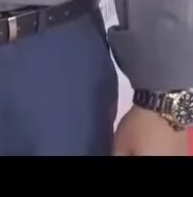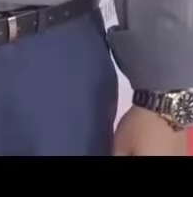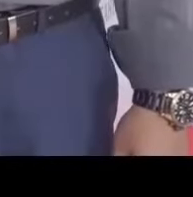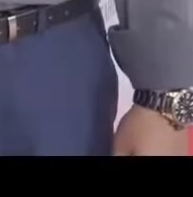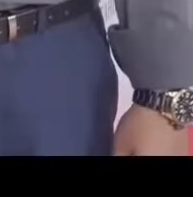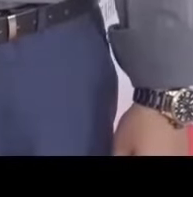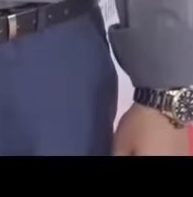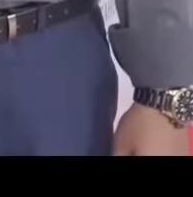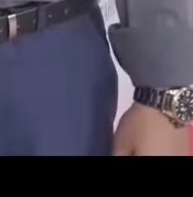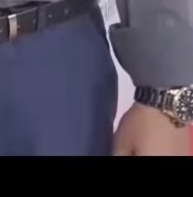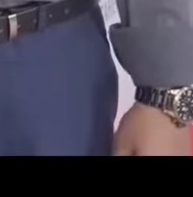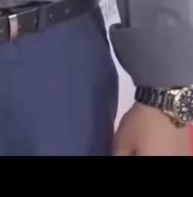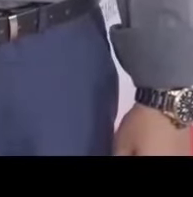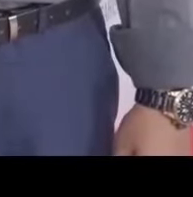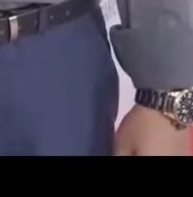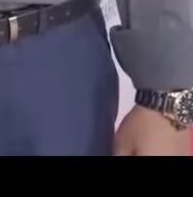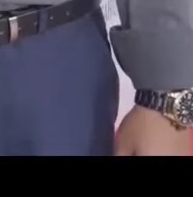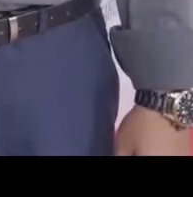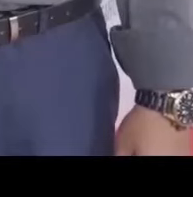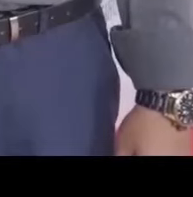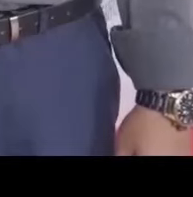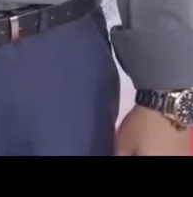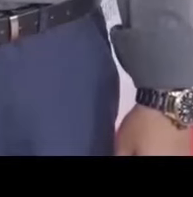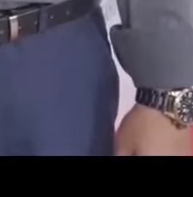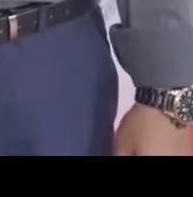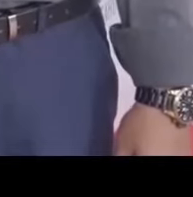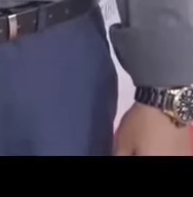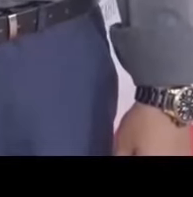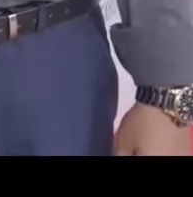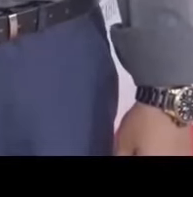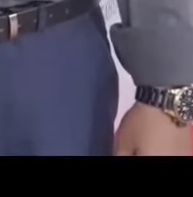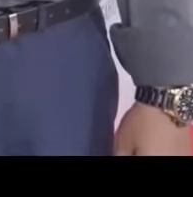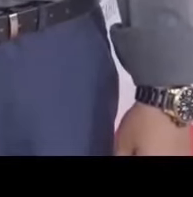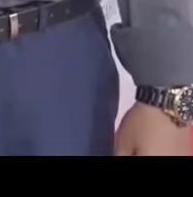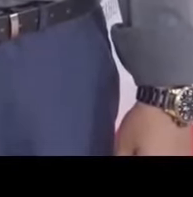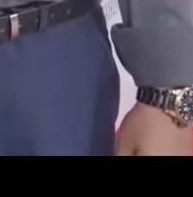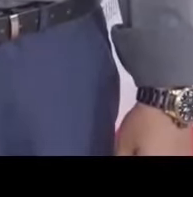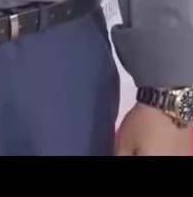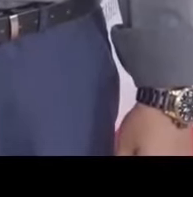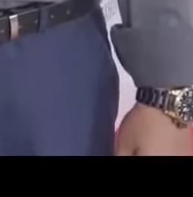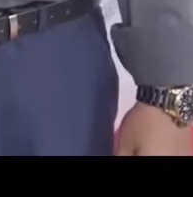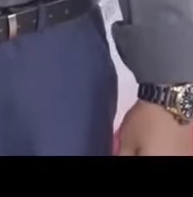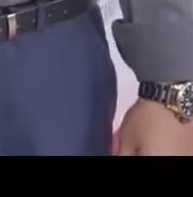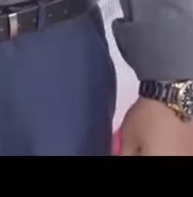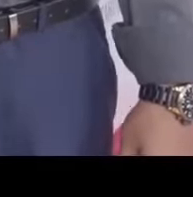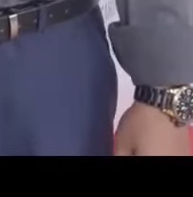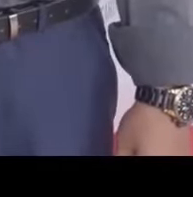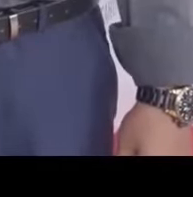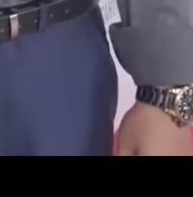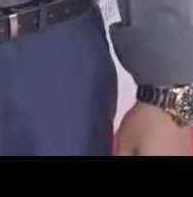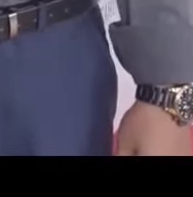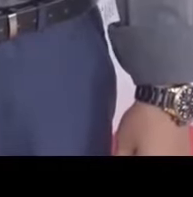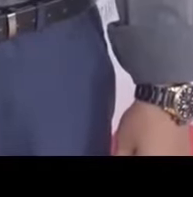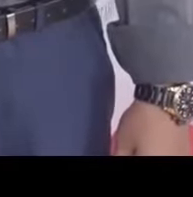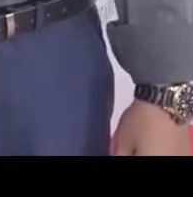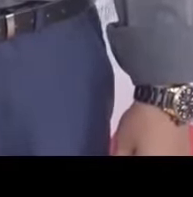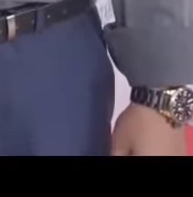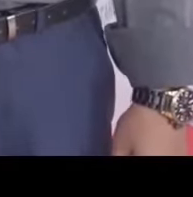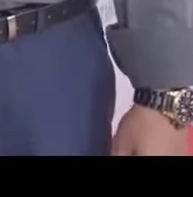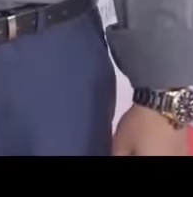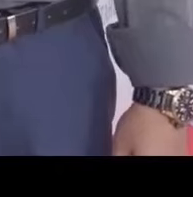ke TPS, pilih pemimpin yang bisa membawa perubahan. Pilkada Serentak 2024, saatnya kita